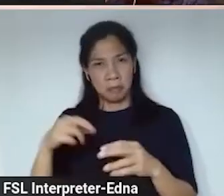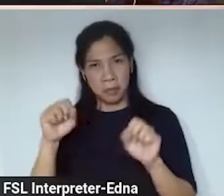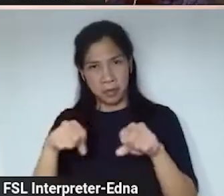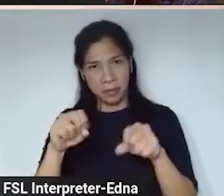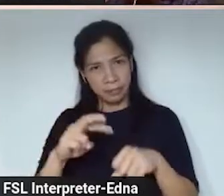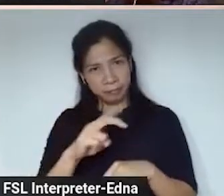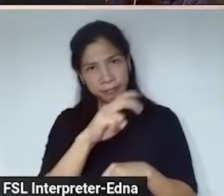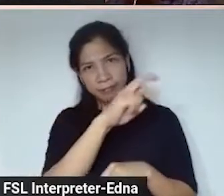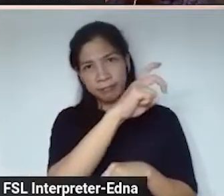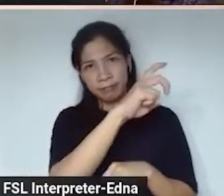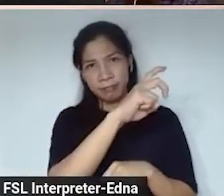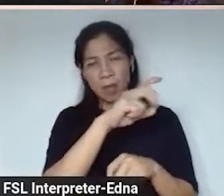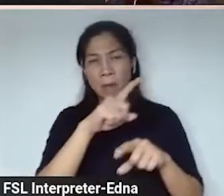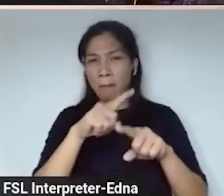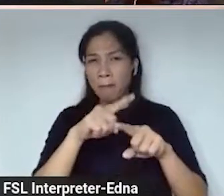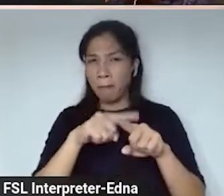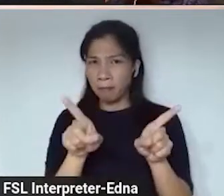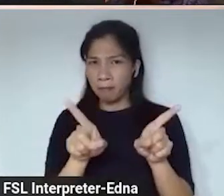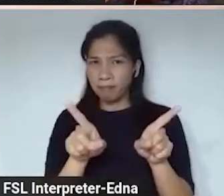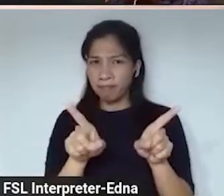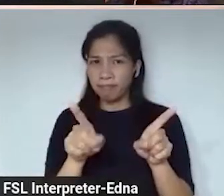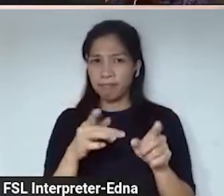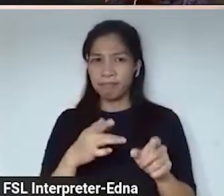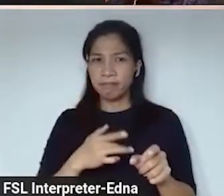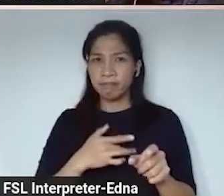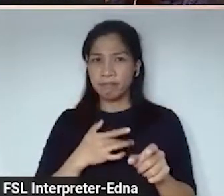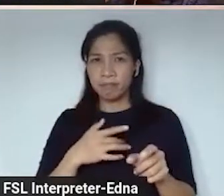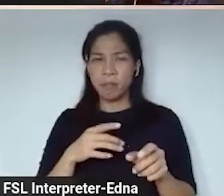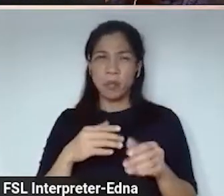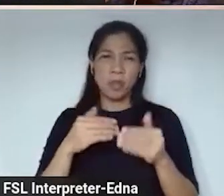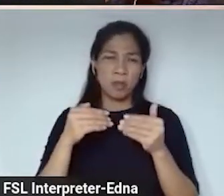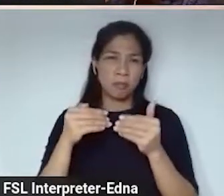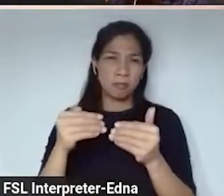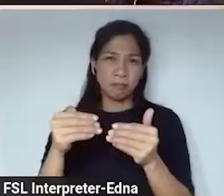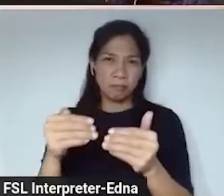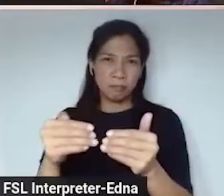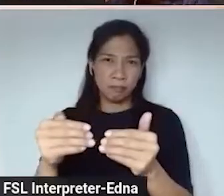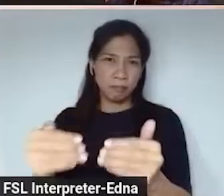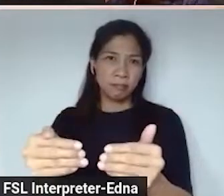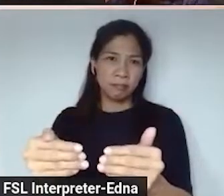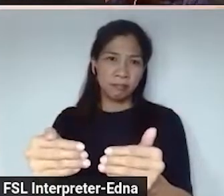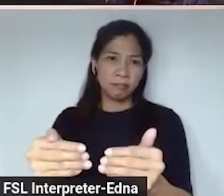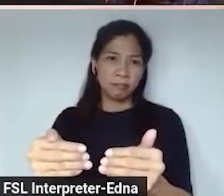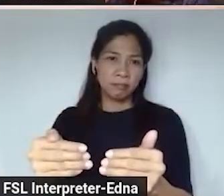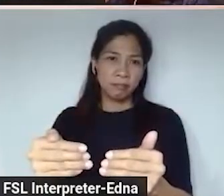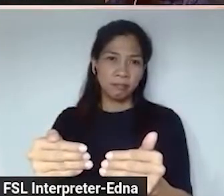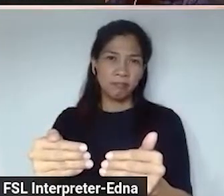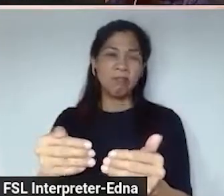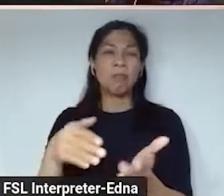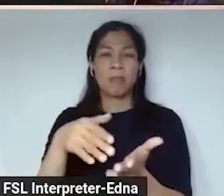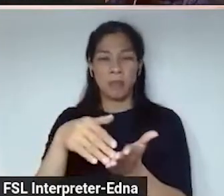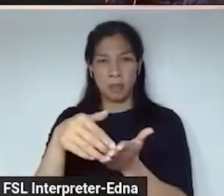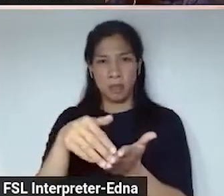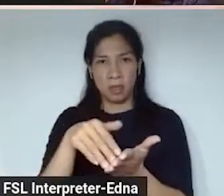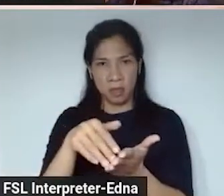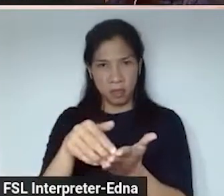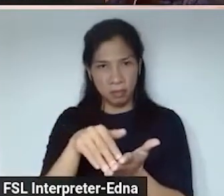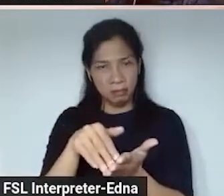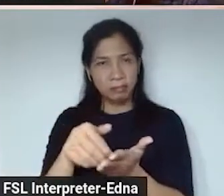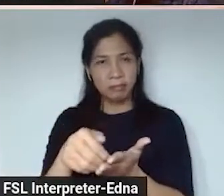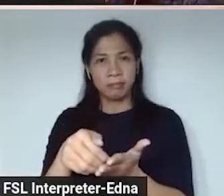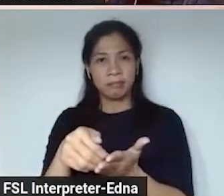ang naramdaman ko habang tumatagal, nararamdaman ko rin yung weakness. Pabago-bago siya.